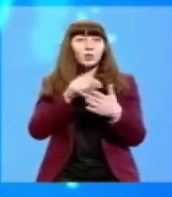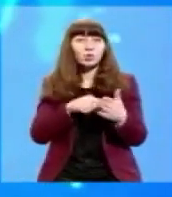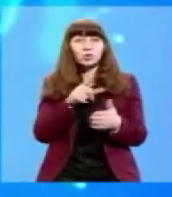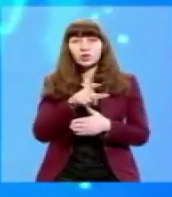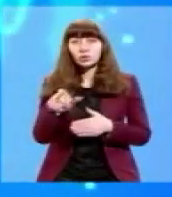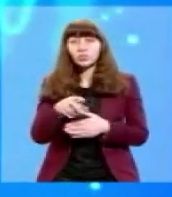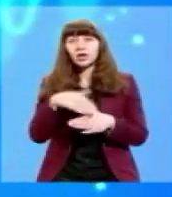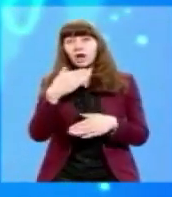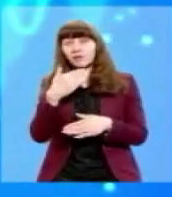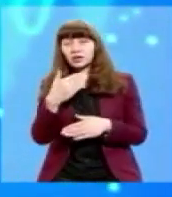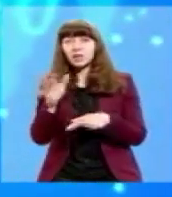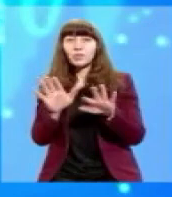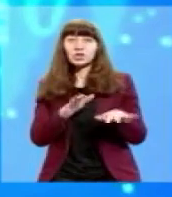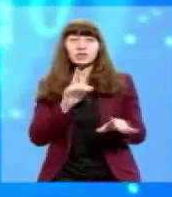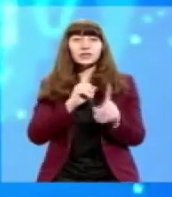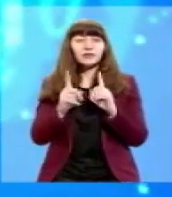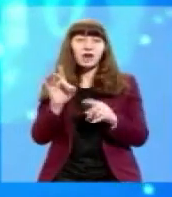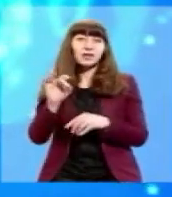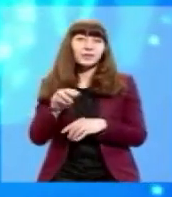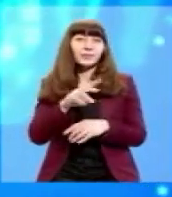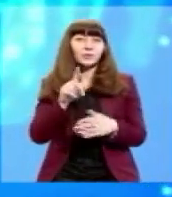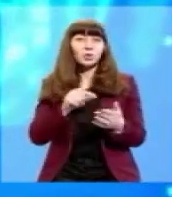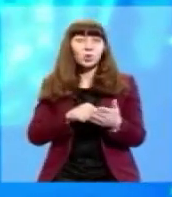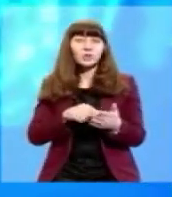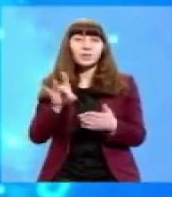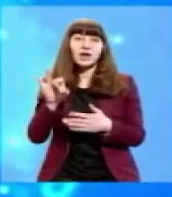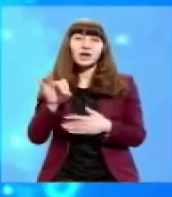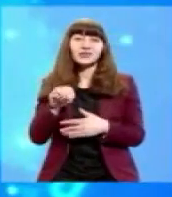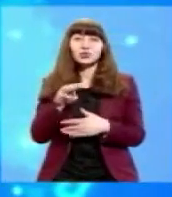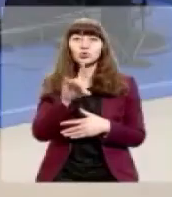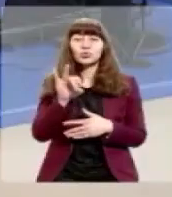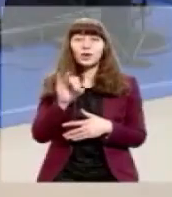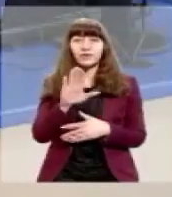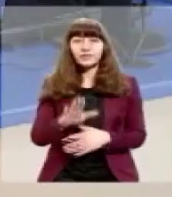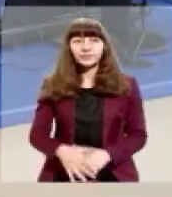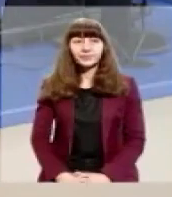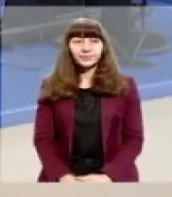горожан, рассказал на прошедшем совещании аким города Кустаная Мараджан Дубаев.